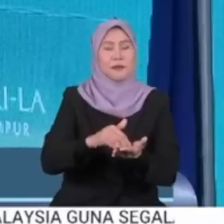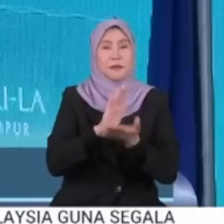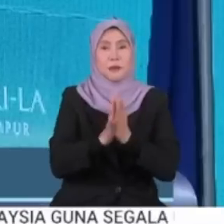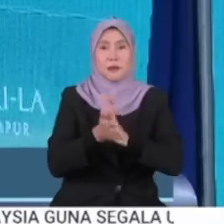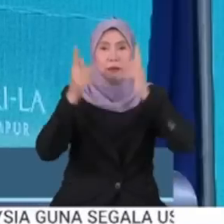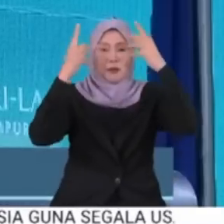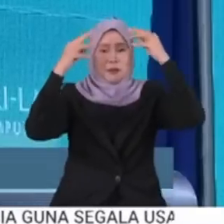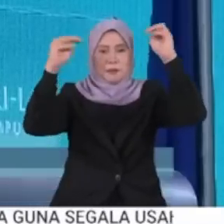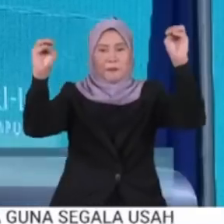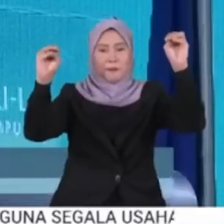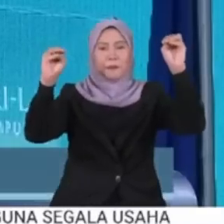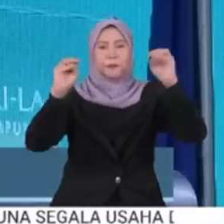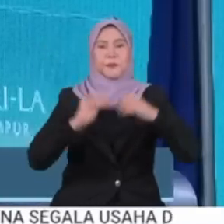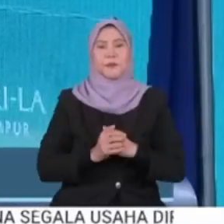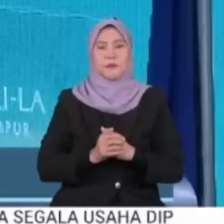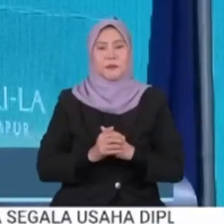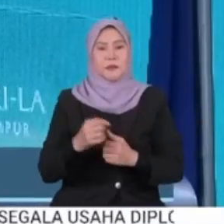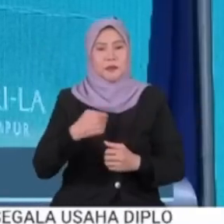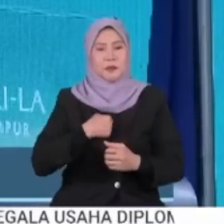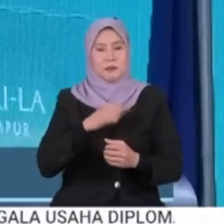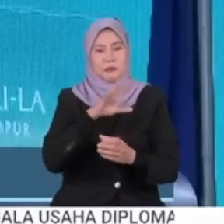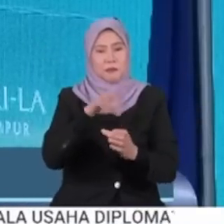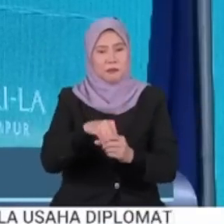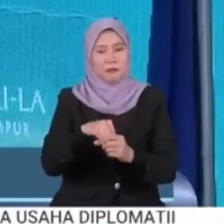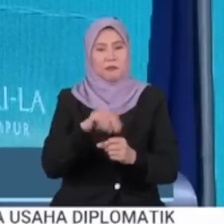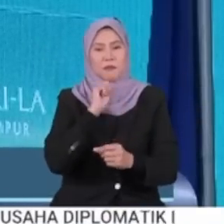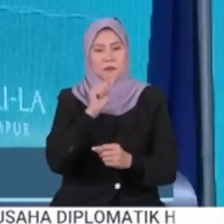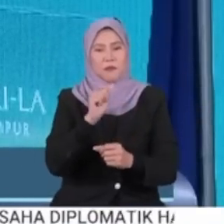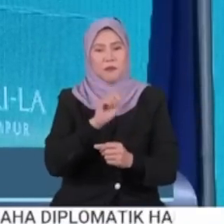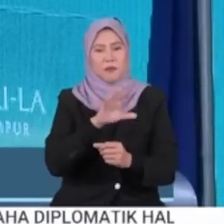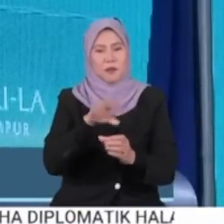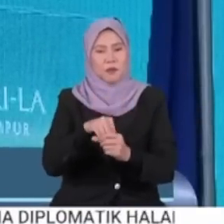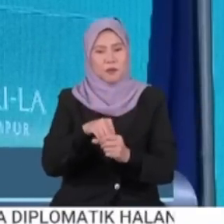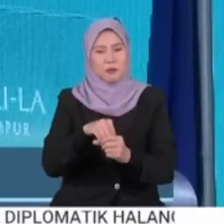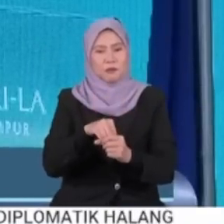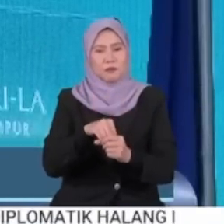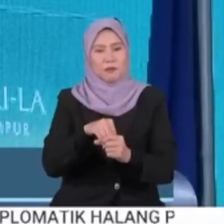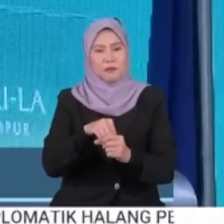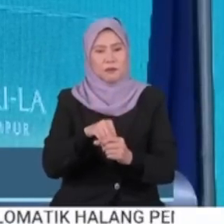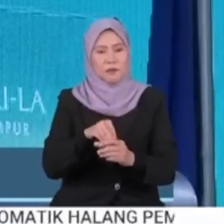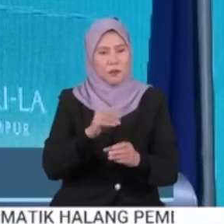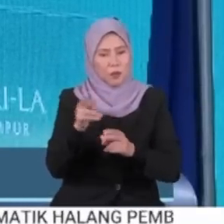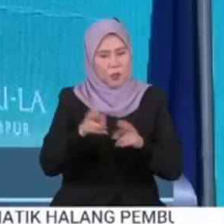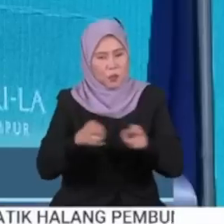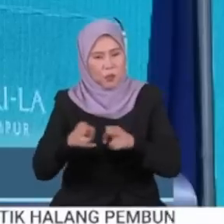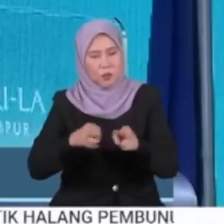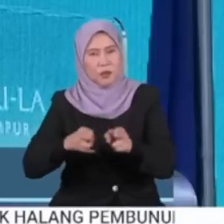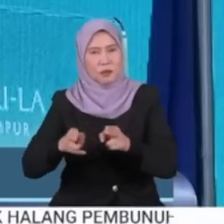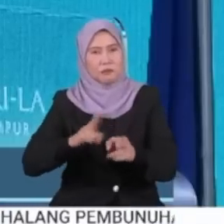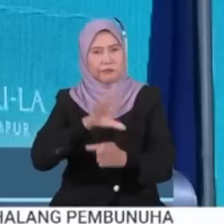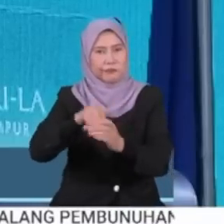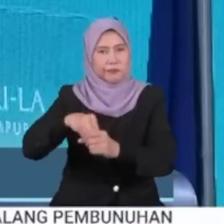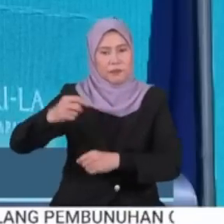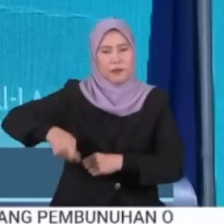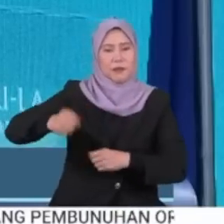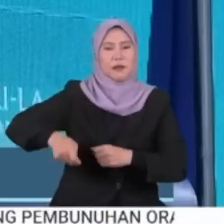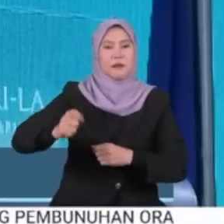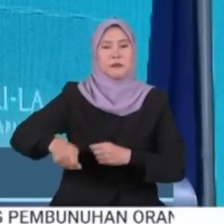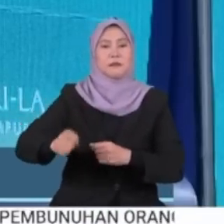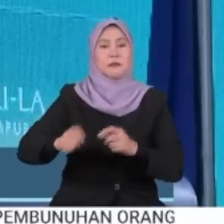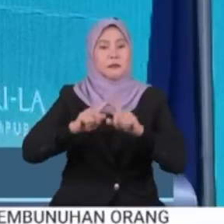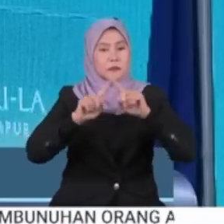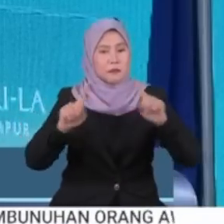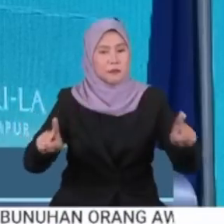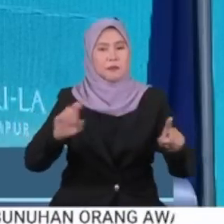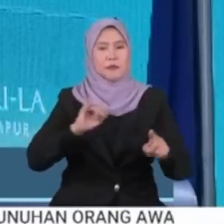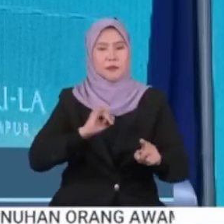Minister, not only have I not encroached upon even a single inch of the sacred terrain of the judiciary, but